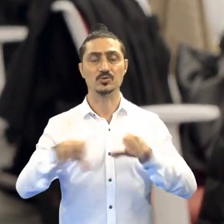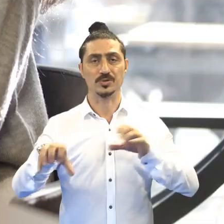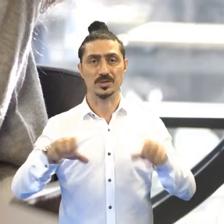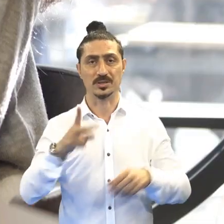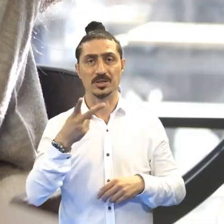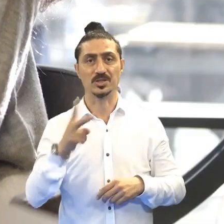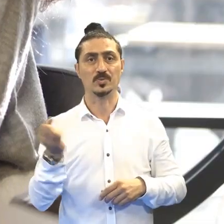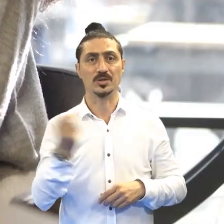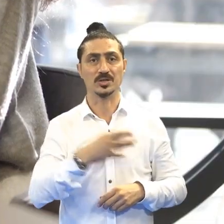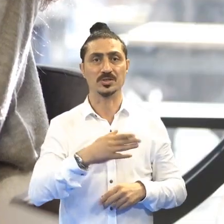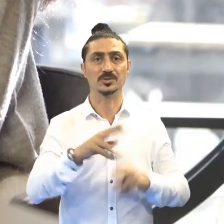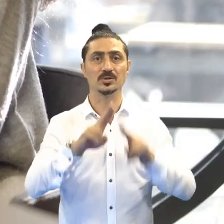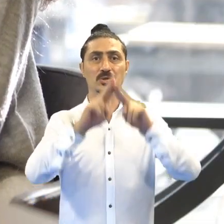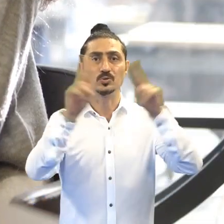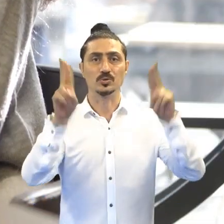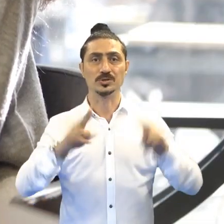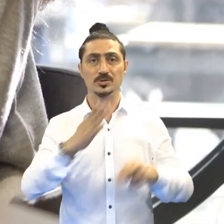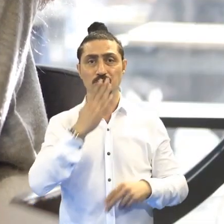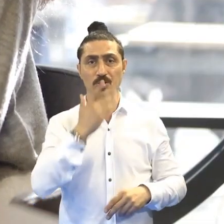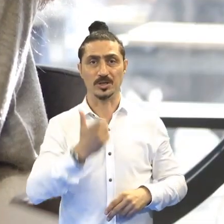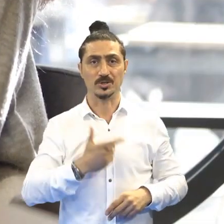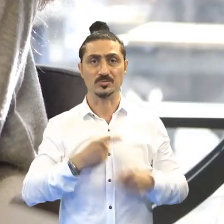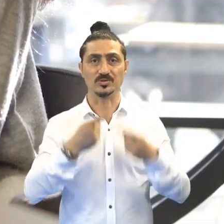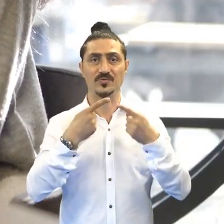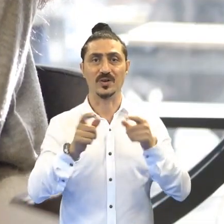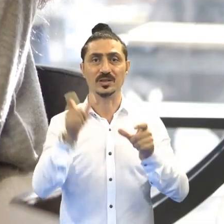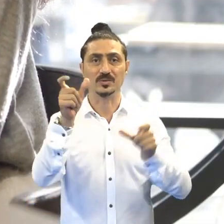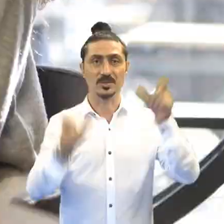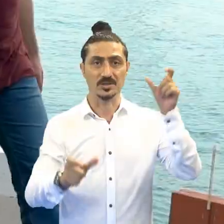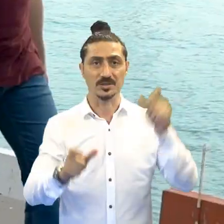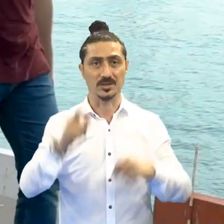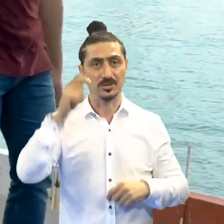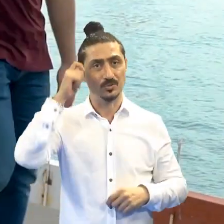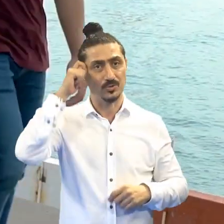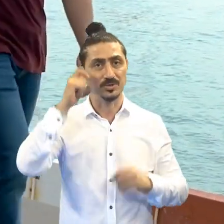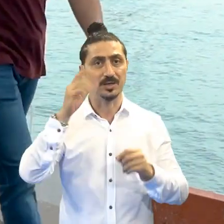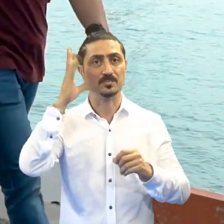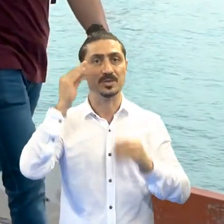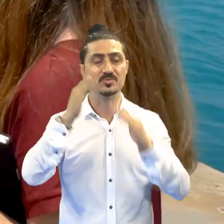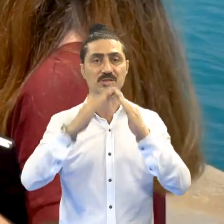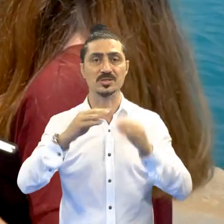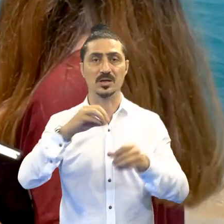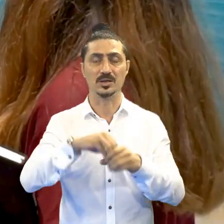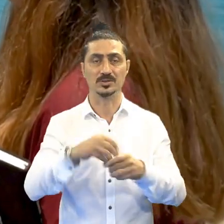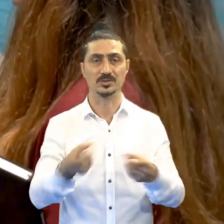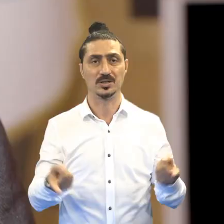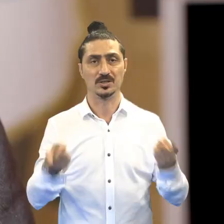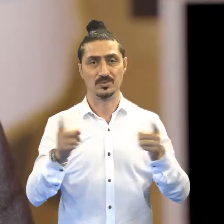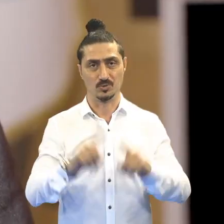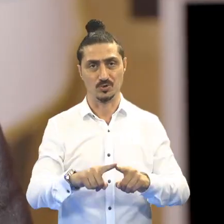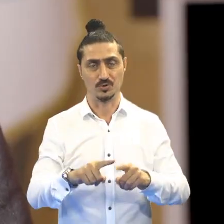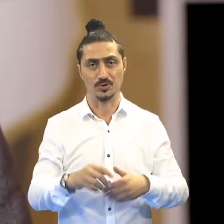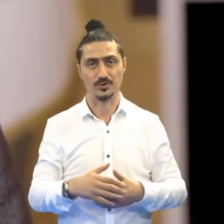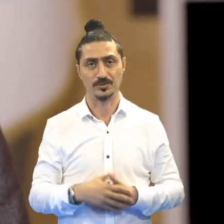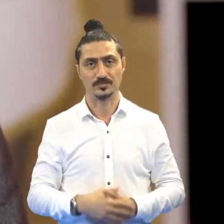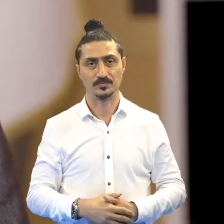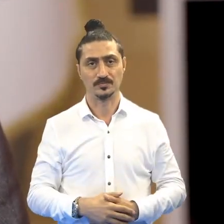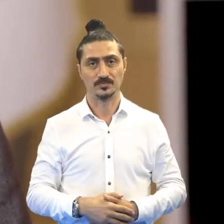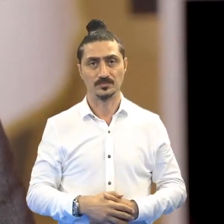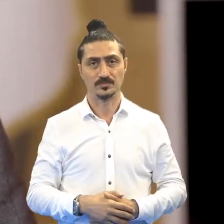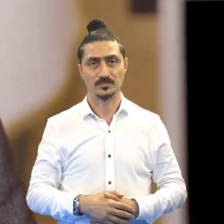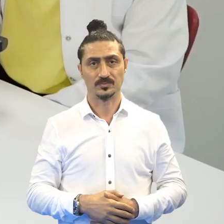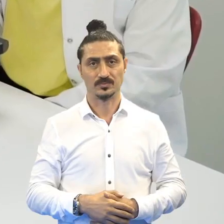taşıyor, dünyanın 80 ülkesinden 2000'e aşkın uluslararası öğrencimizle farklı medeniyetleri Üsküdar'ın bilim çatısı